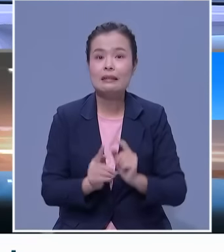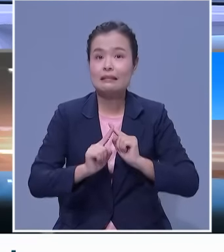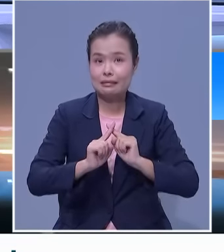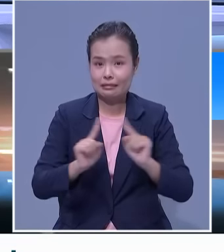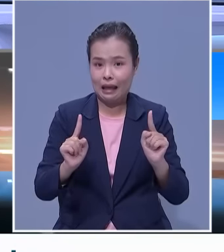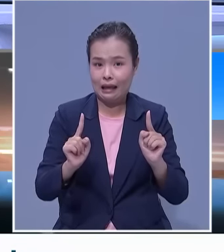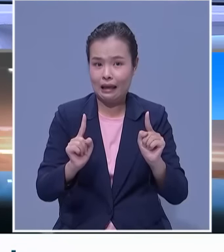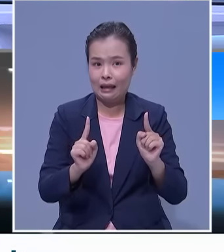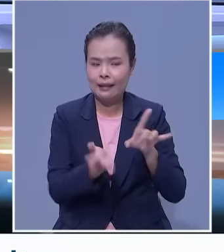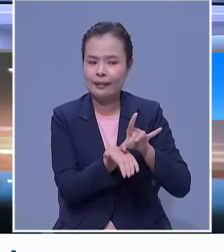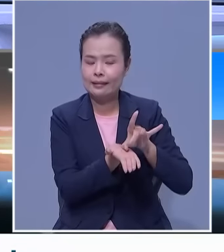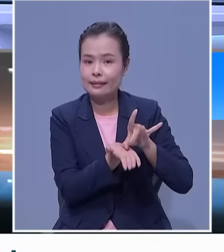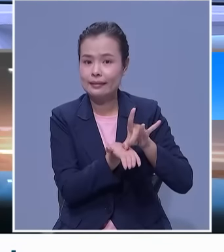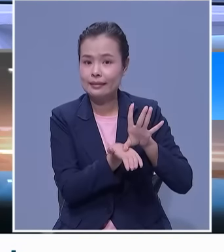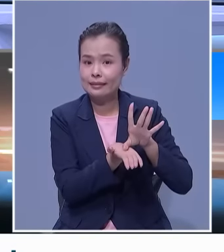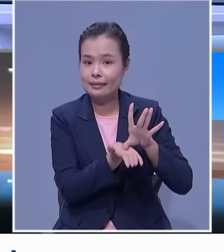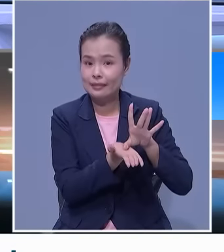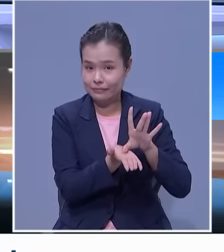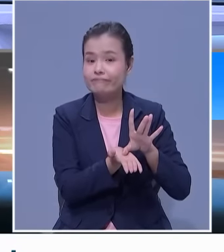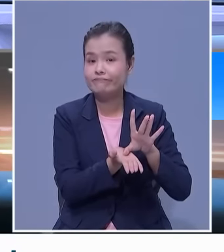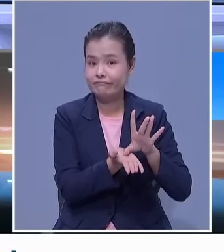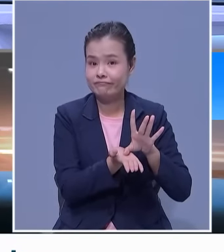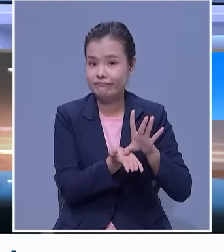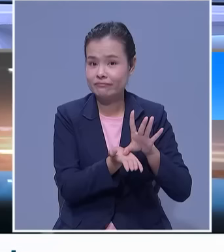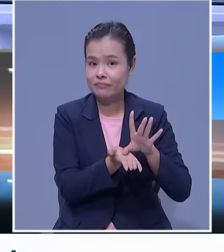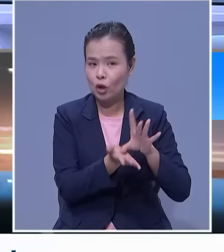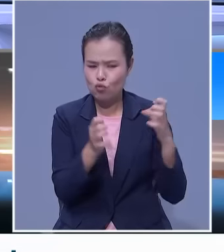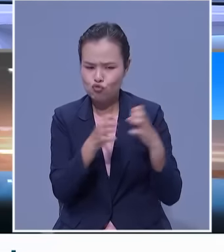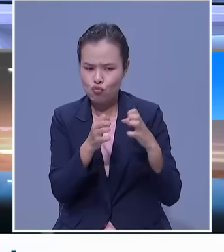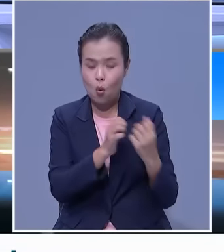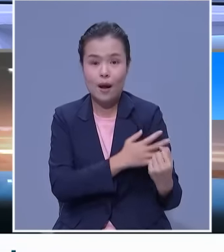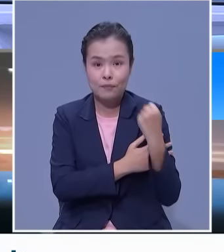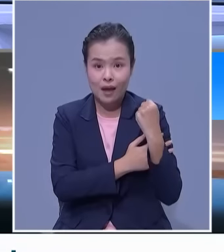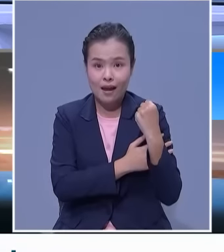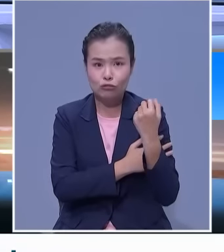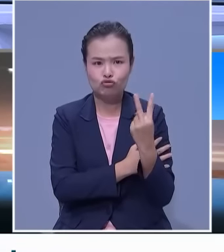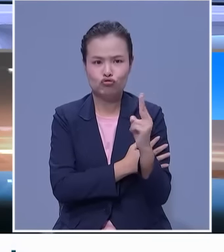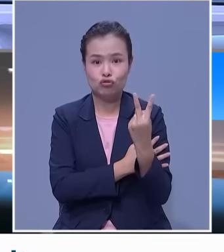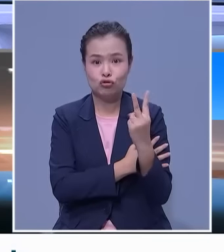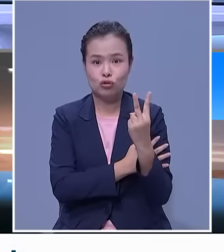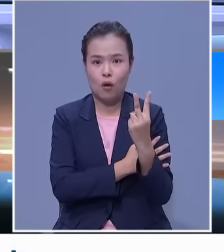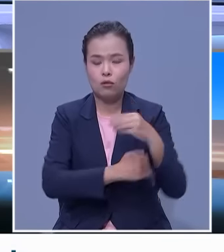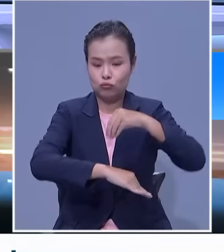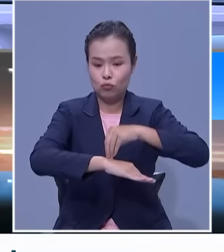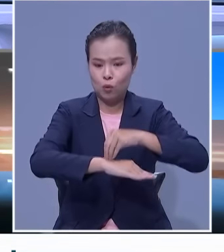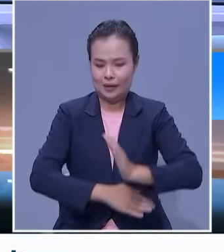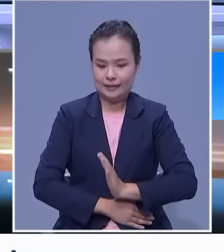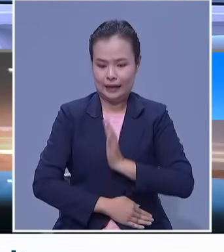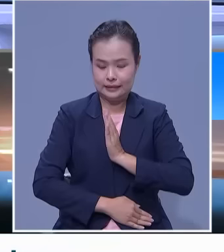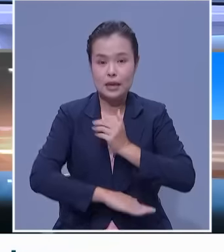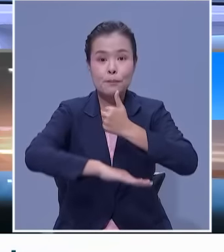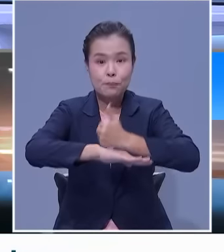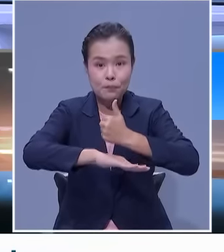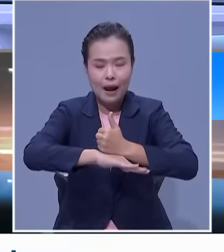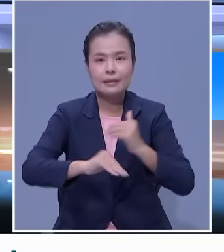ในการเขี่ยร้อยเอกธรรมนัสออกไปเหรอเพราะเป็นศึกการแย่งชิงอำนาจระหว่างลุงป้อมซึ่งมีศักดิ์ศรีของความเป็นหัวหน้าพรรคและมี